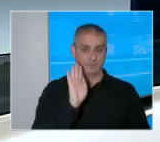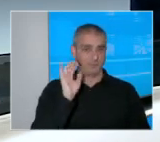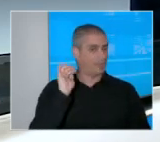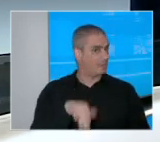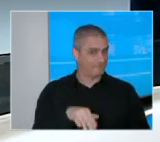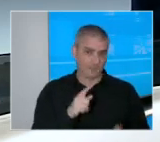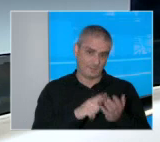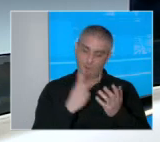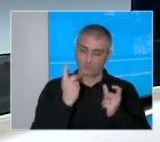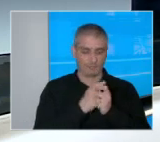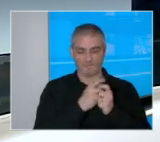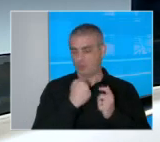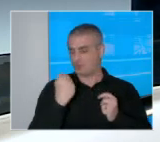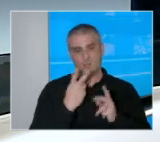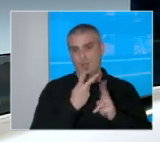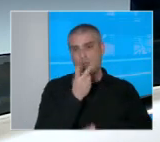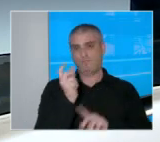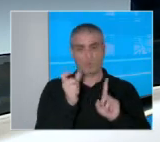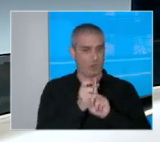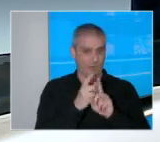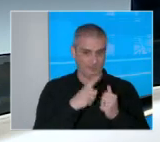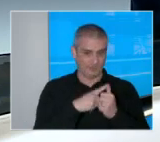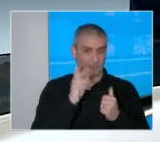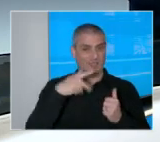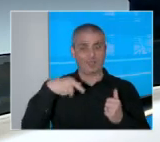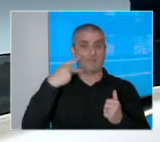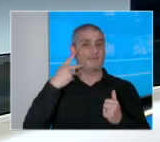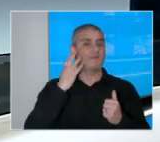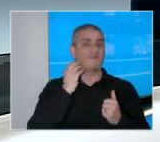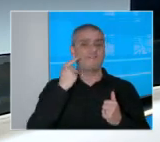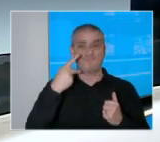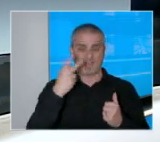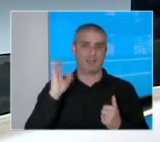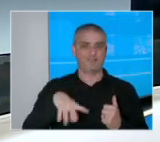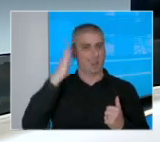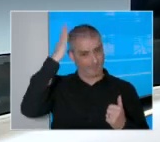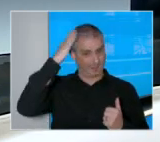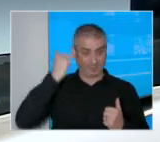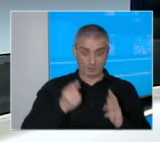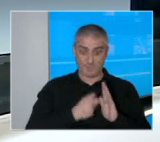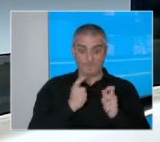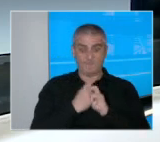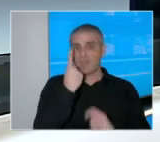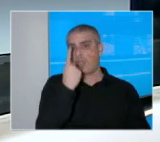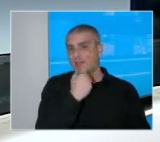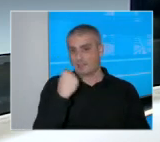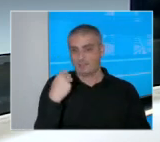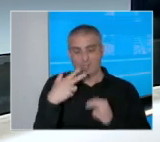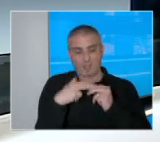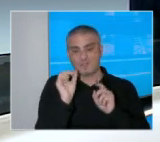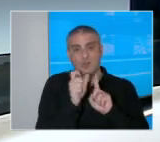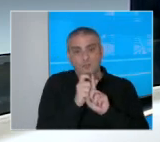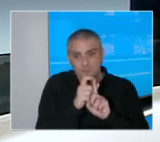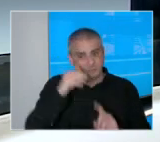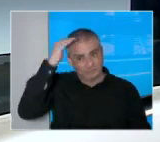למה? כי שתי מפלגות ימין לא עברו את אחוז החסימה. גם פייגלין וגם בנט. הפעם יש מפלגה אחת בימין שקרובה לאחוז חסימה,